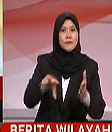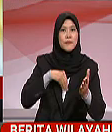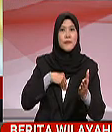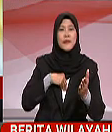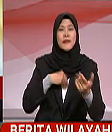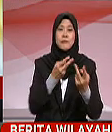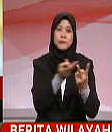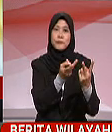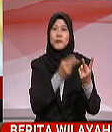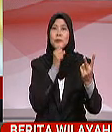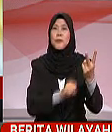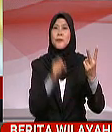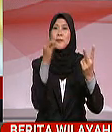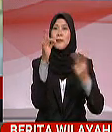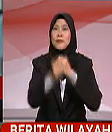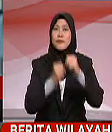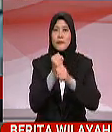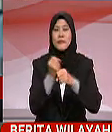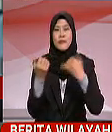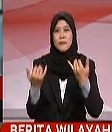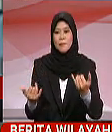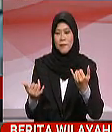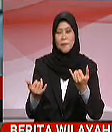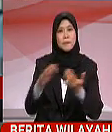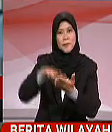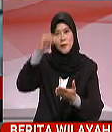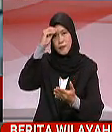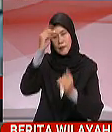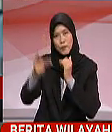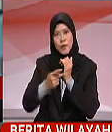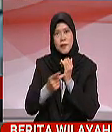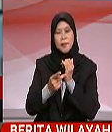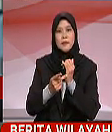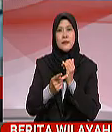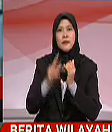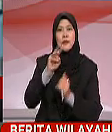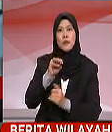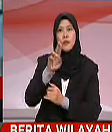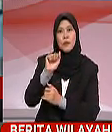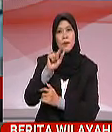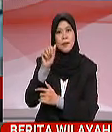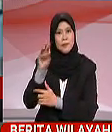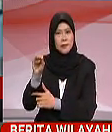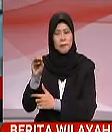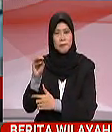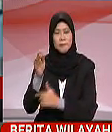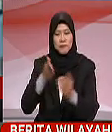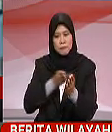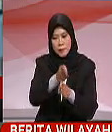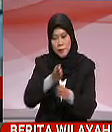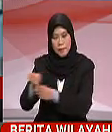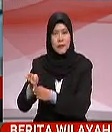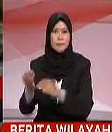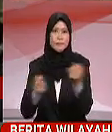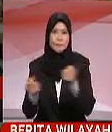Ilmi Arif, 19 tahun, yang kini sedang menuntut di Politeknik Muazzam Shah dalam jurusan automotif.